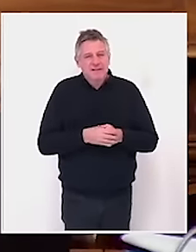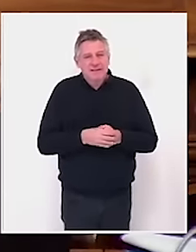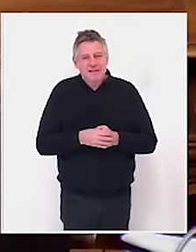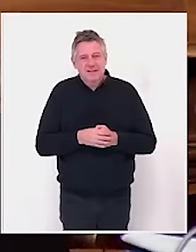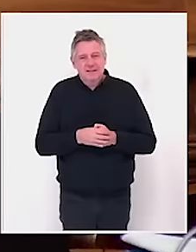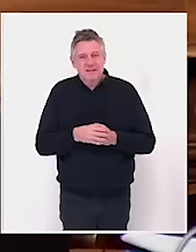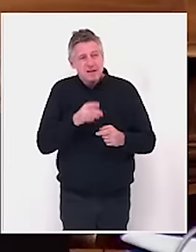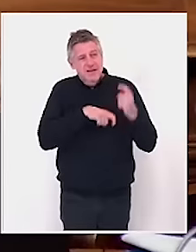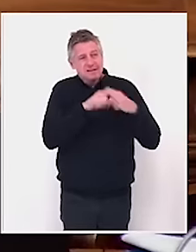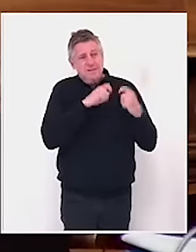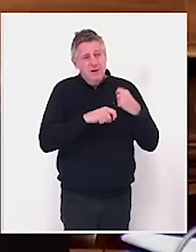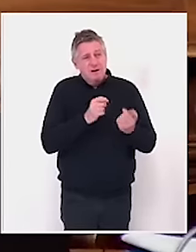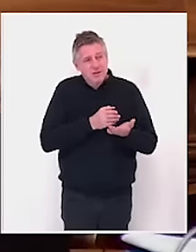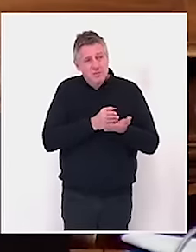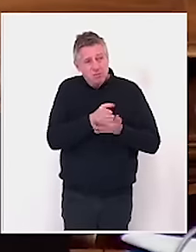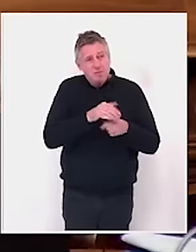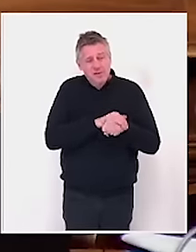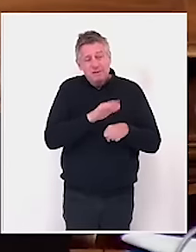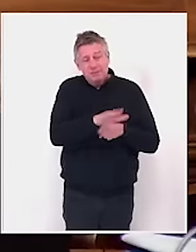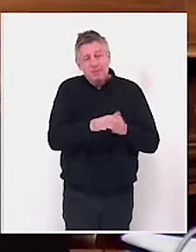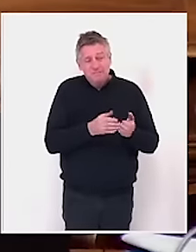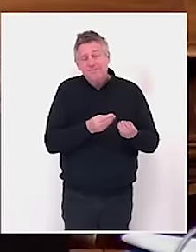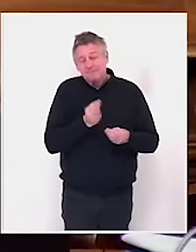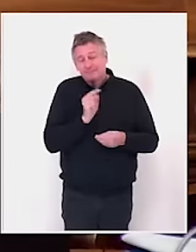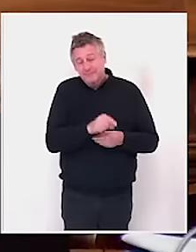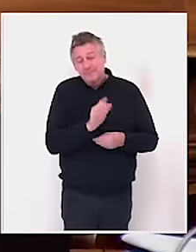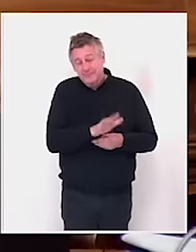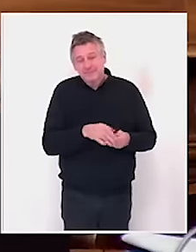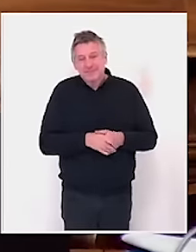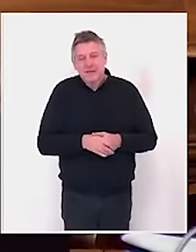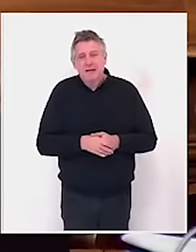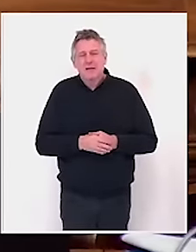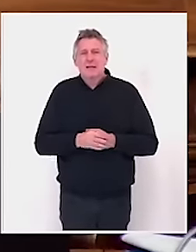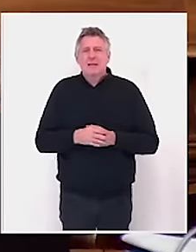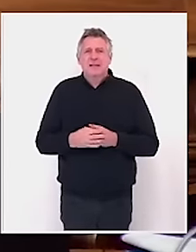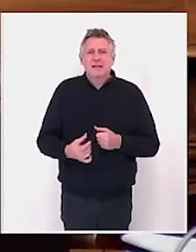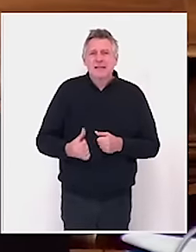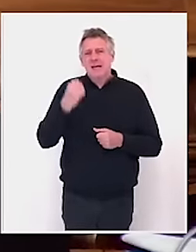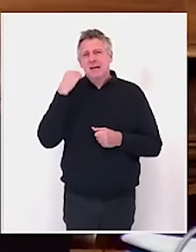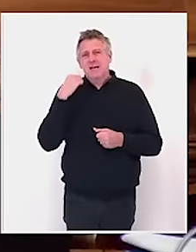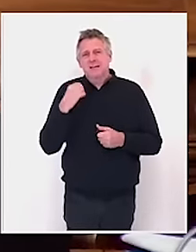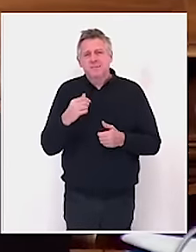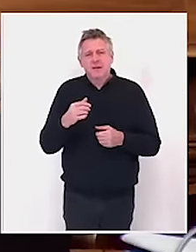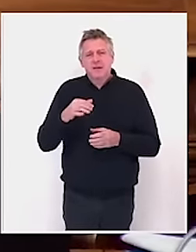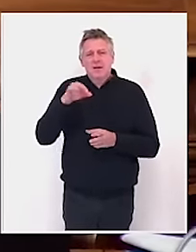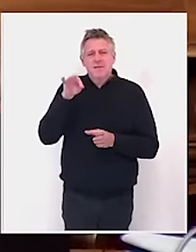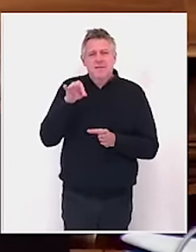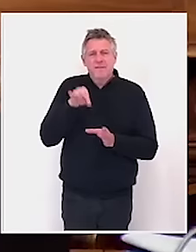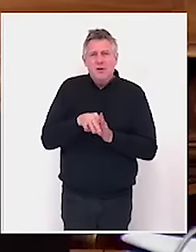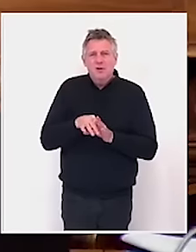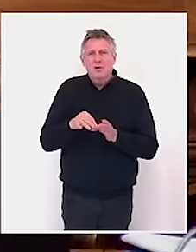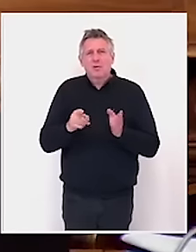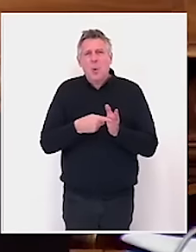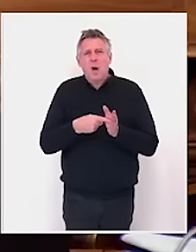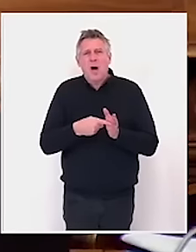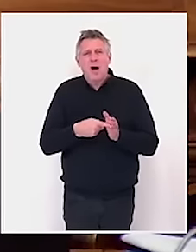de l'histoire de votre courant politique. Ensuite, là aujourd'hui, c'est un peu comme hier, quand il y a eu le vote pour faire entrer le droit à